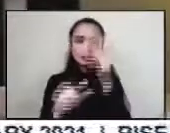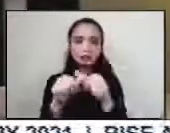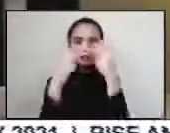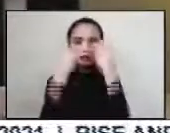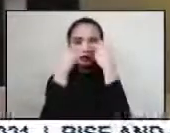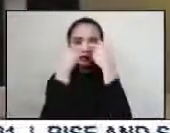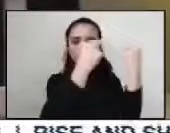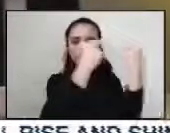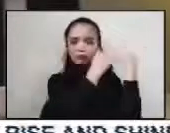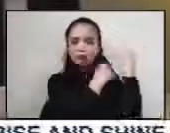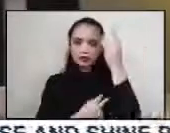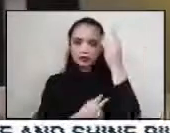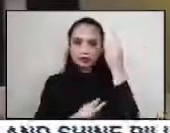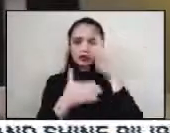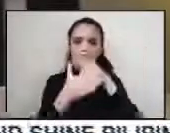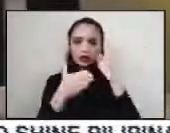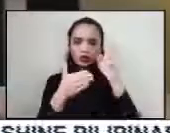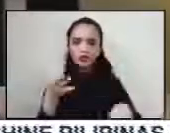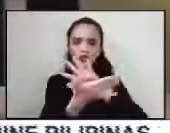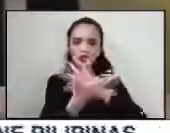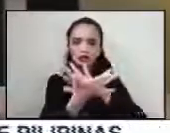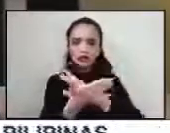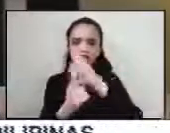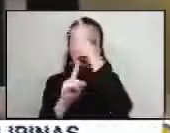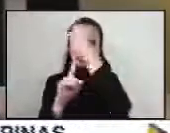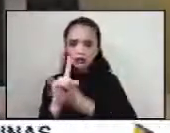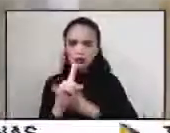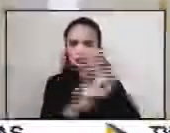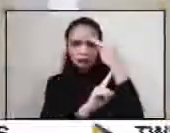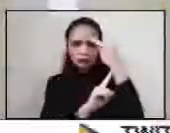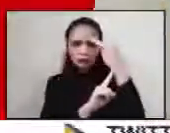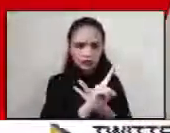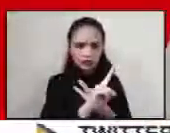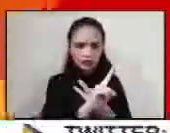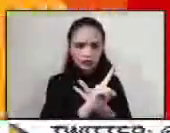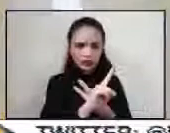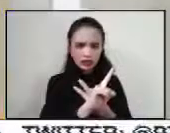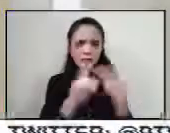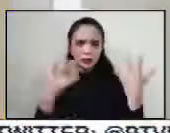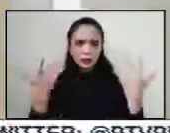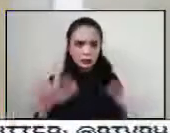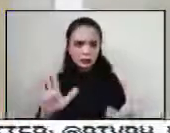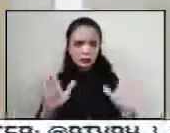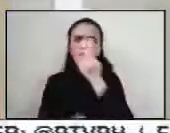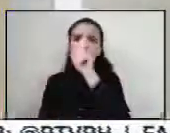Si Karen Villanda sa detalye. Rise and shine, Karen.